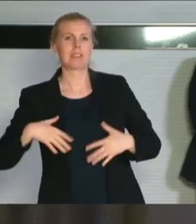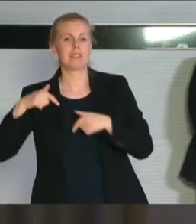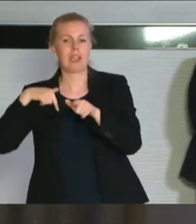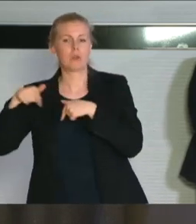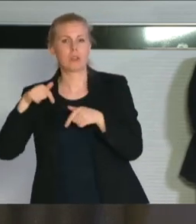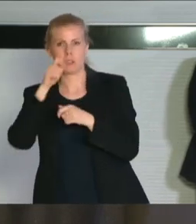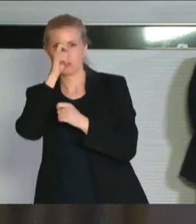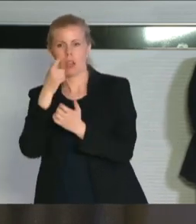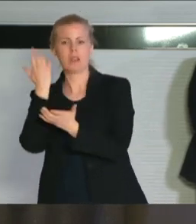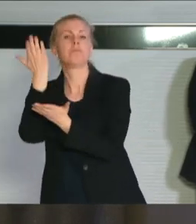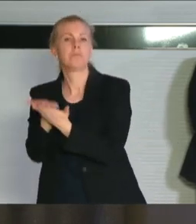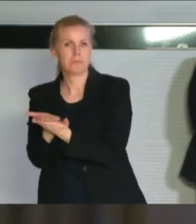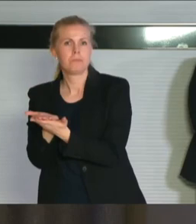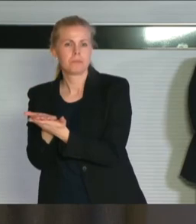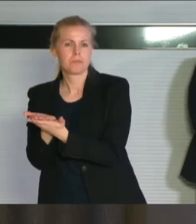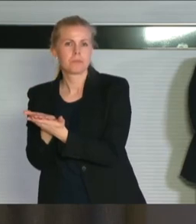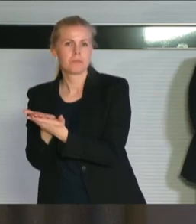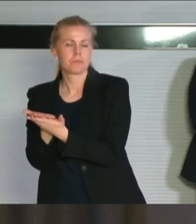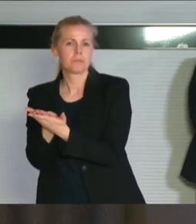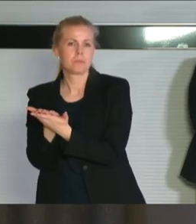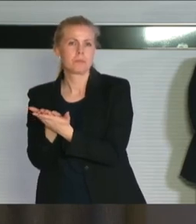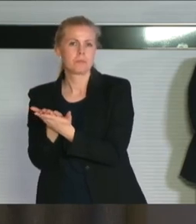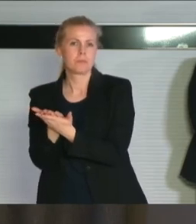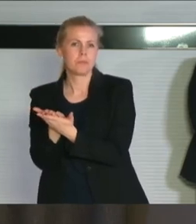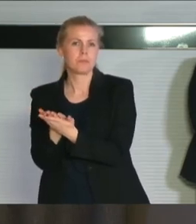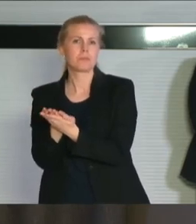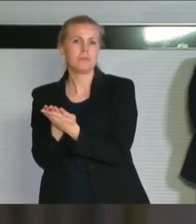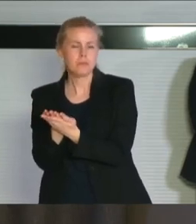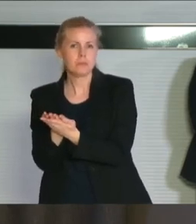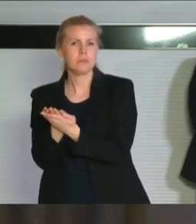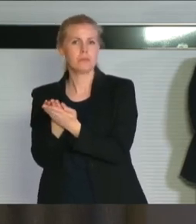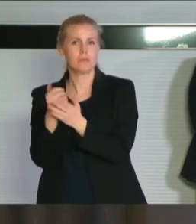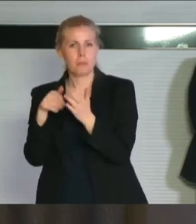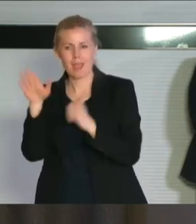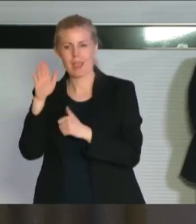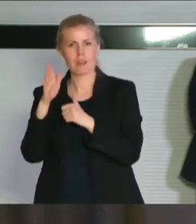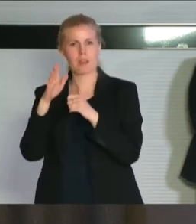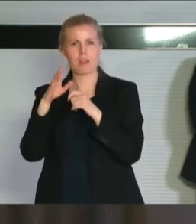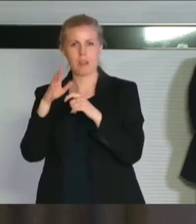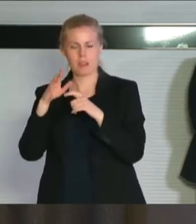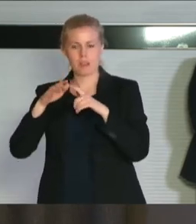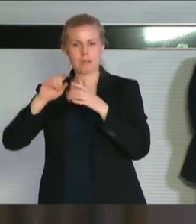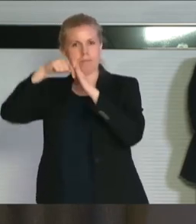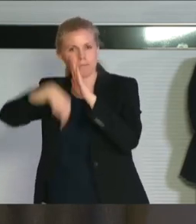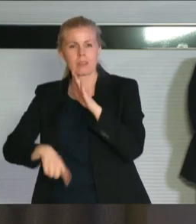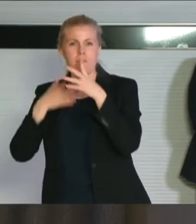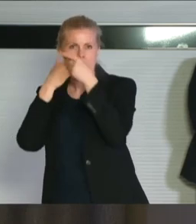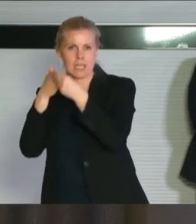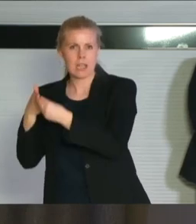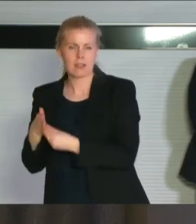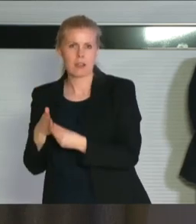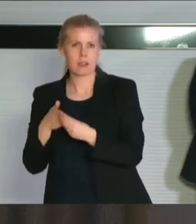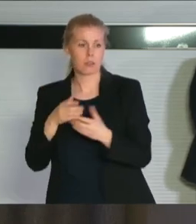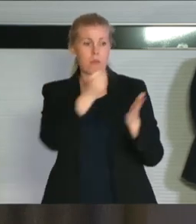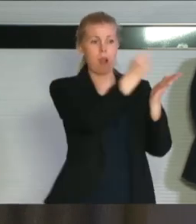veldig snart legge frem en mer overordnet veileder for de som skal stå i dette,